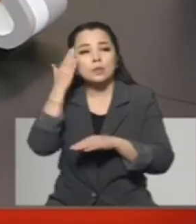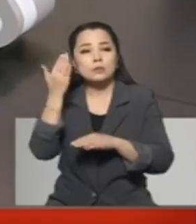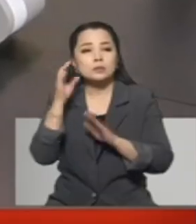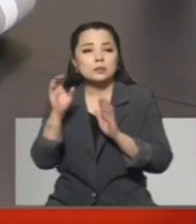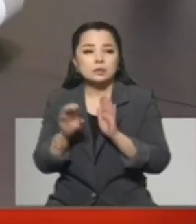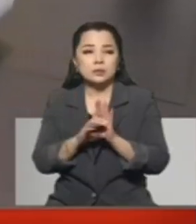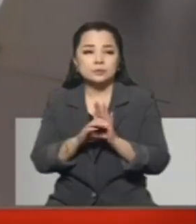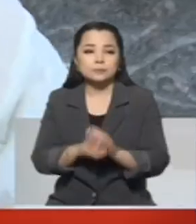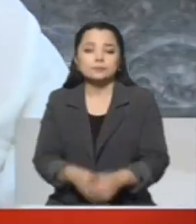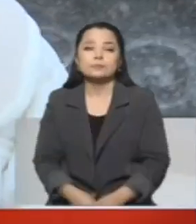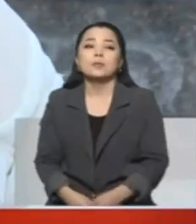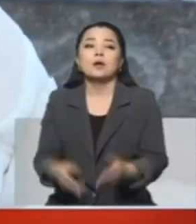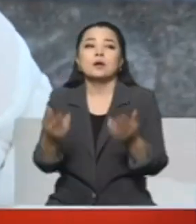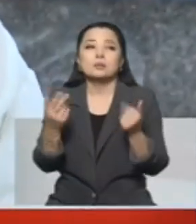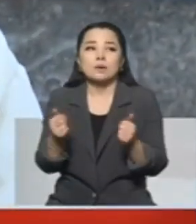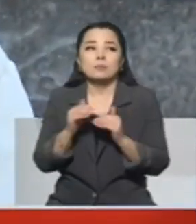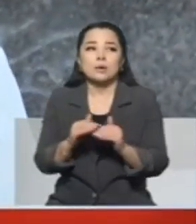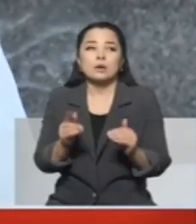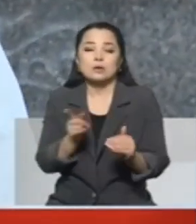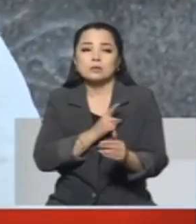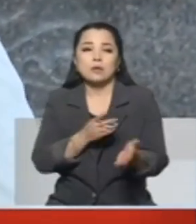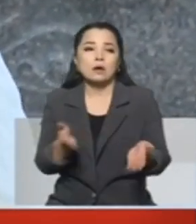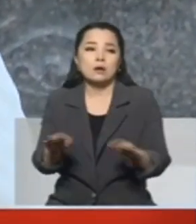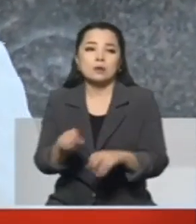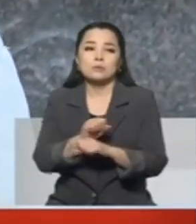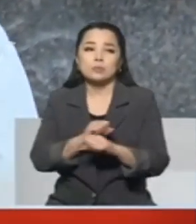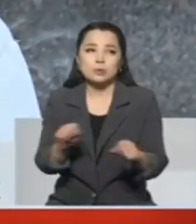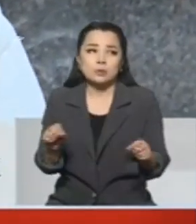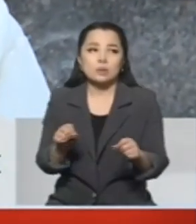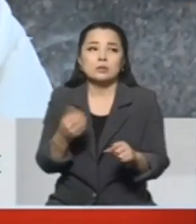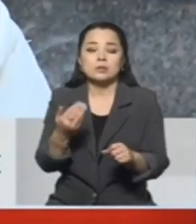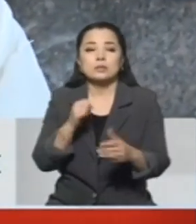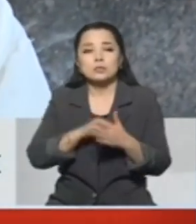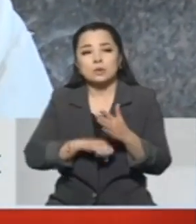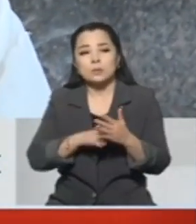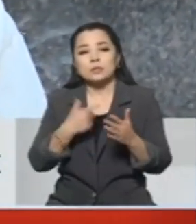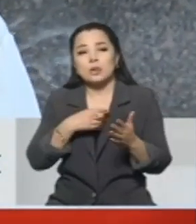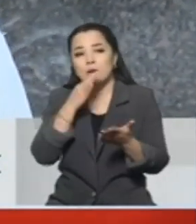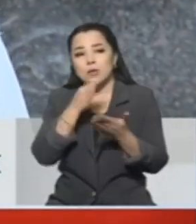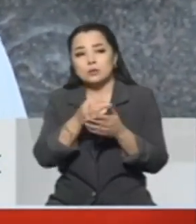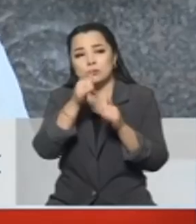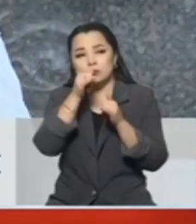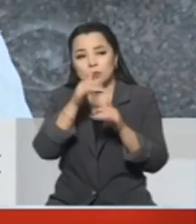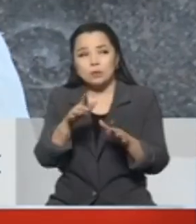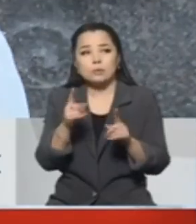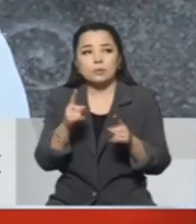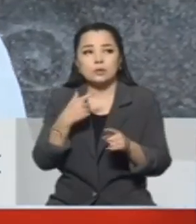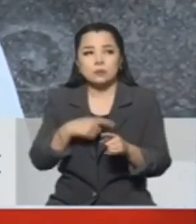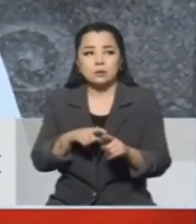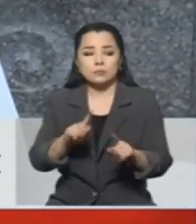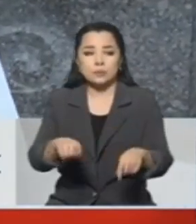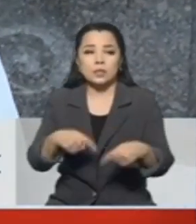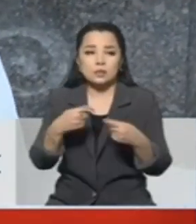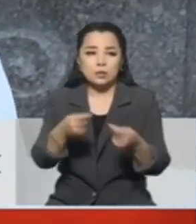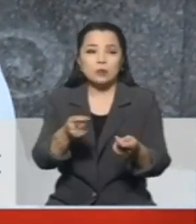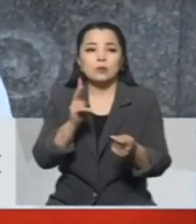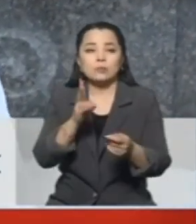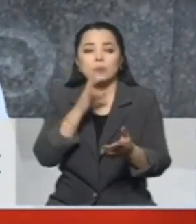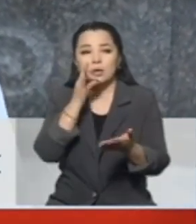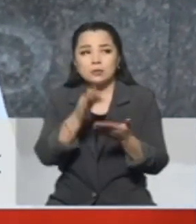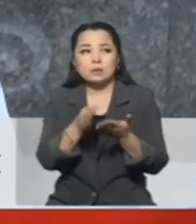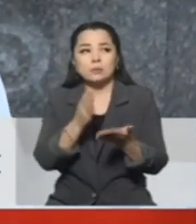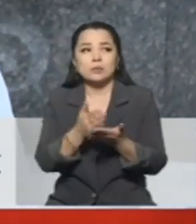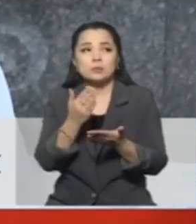салсақ. Әрине, балалар жалғыз қалдырға болмайды, себебі әлі олар өздеріне жауап бере алмайды. Баланы аманат қылып қалғаннан